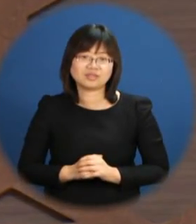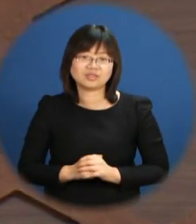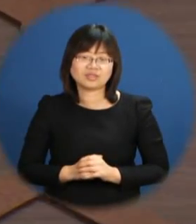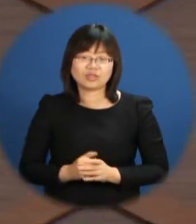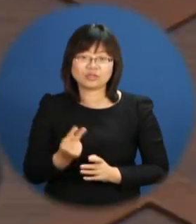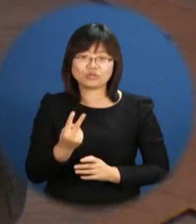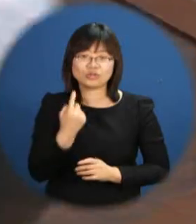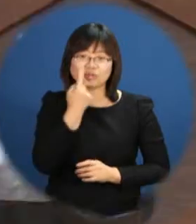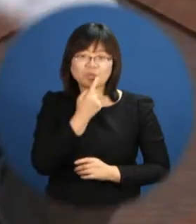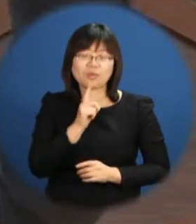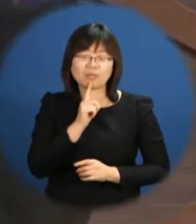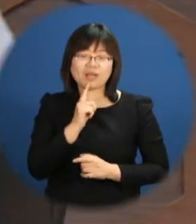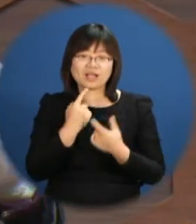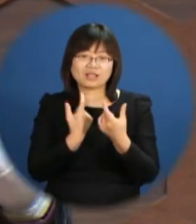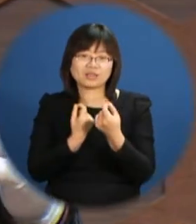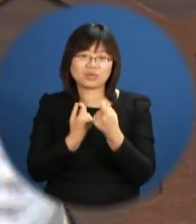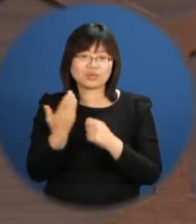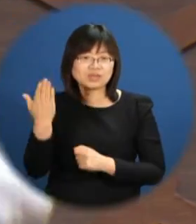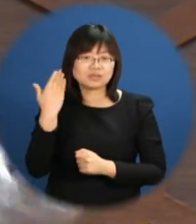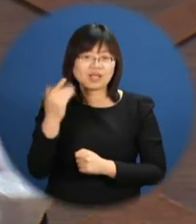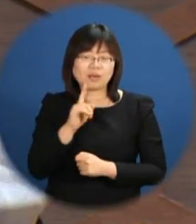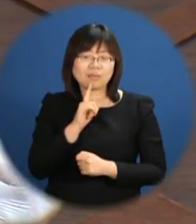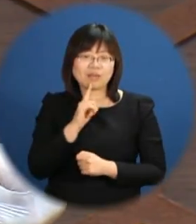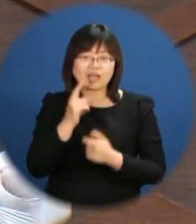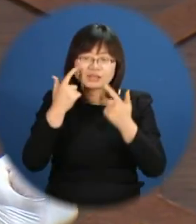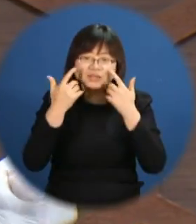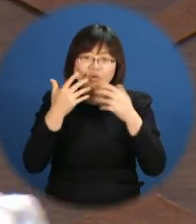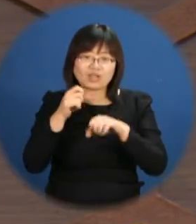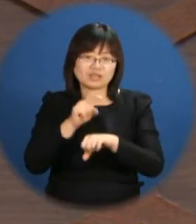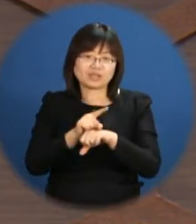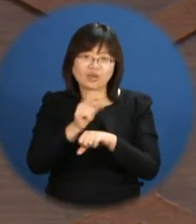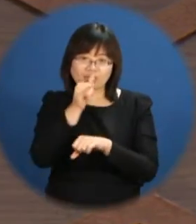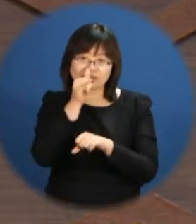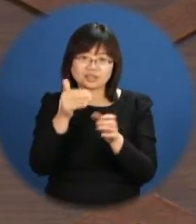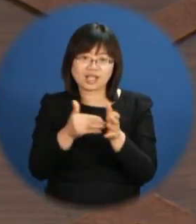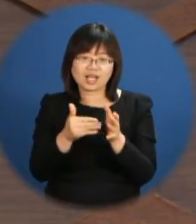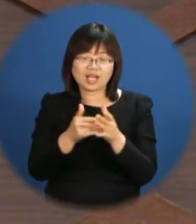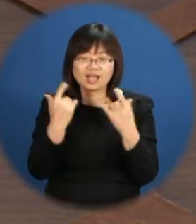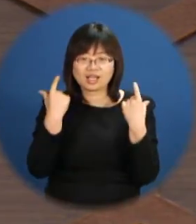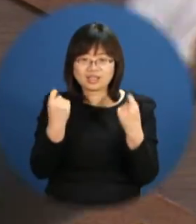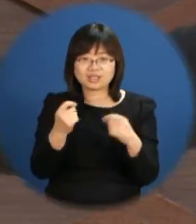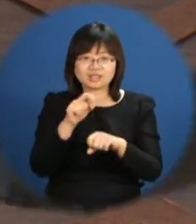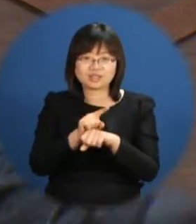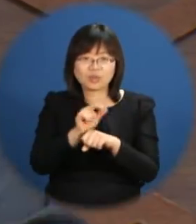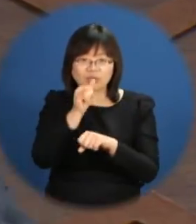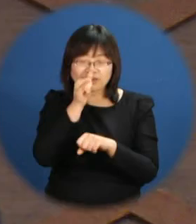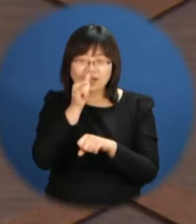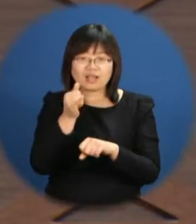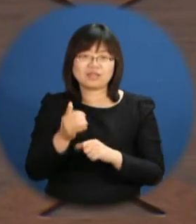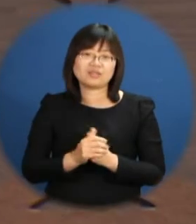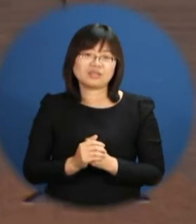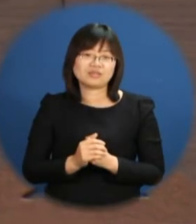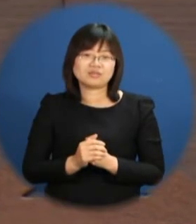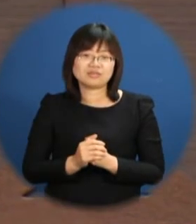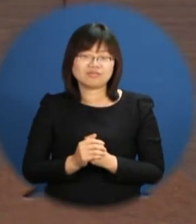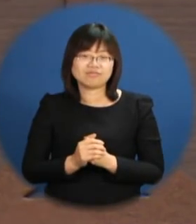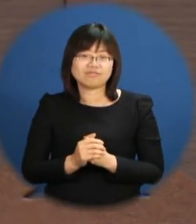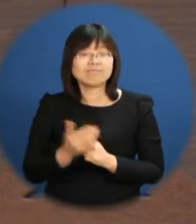2 이론 다 말이 되고 우리가 지난번에 얘기한 정합성 이 있다는 겁니다 일관성이 있고 근데 서로